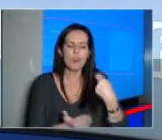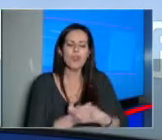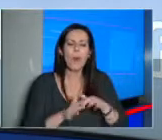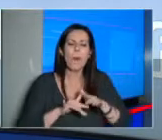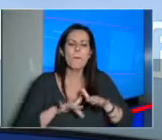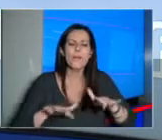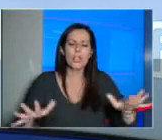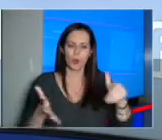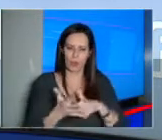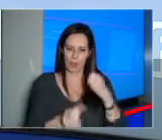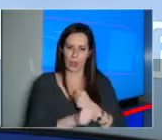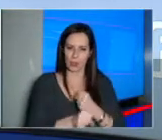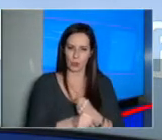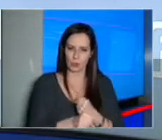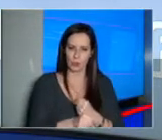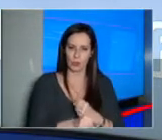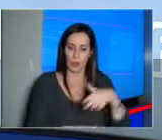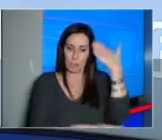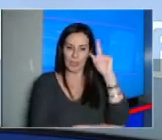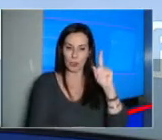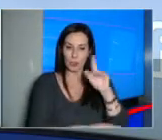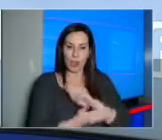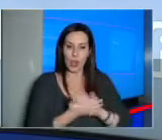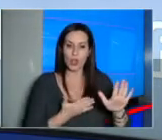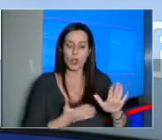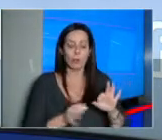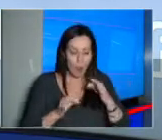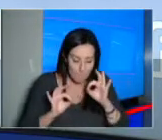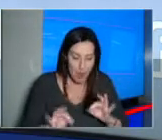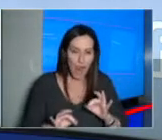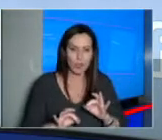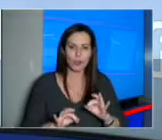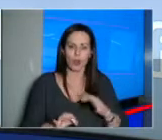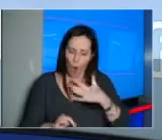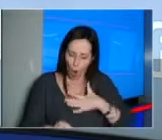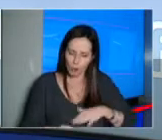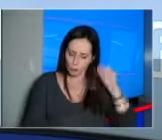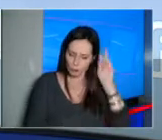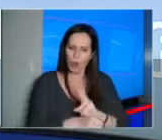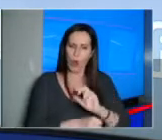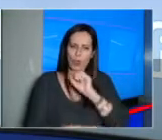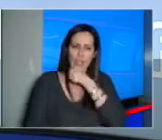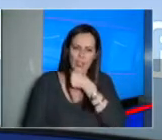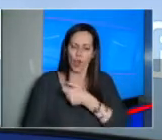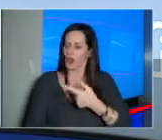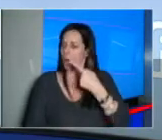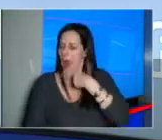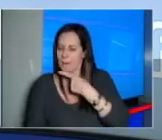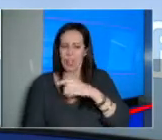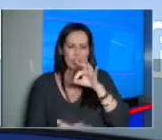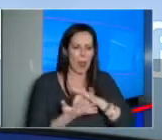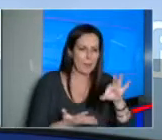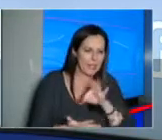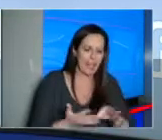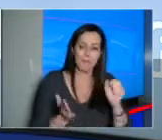תועפות כדי שיעשה. כאילו שיהיה ברור, מדינות פשוט נלחמות לבסס את ההיסטוריה, שבעל פה, שבכתב,